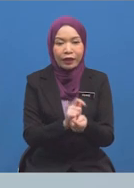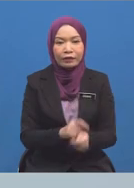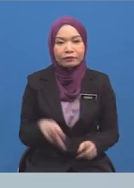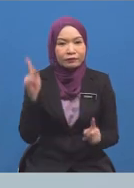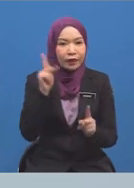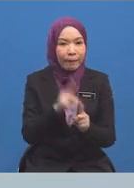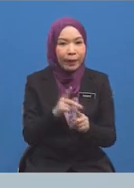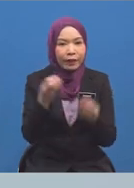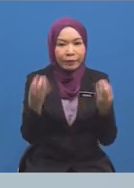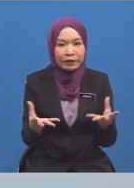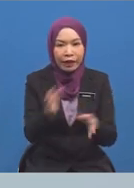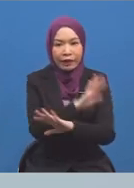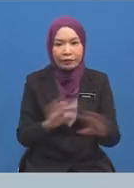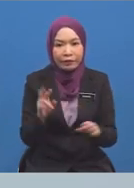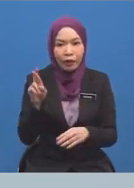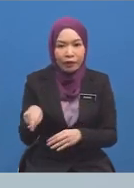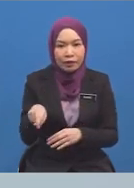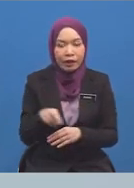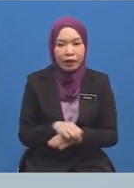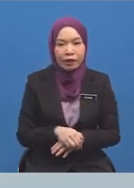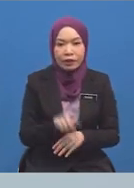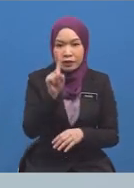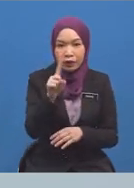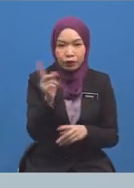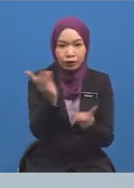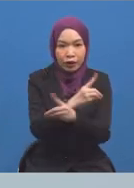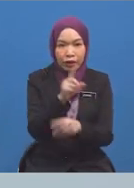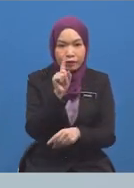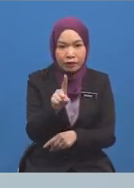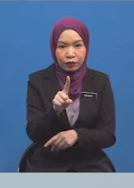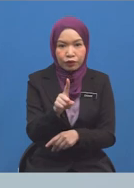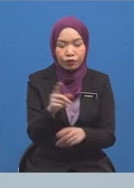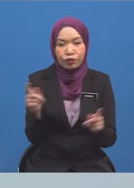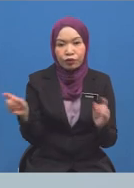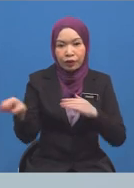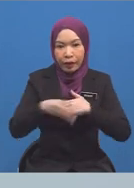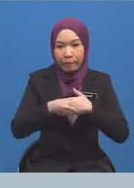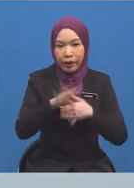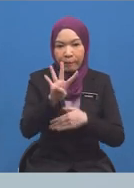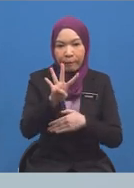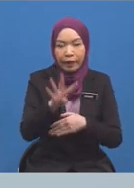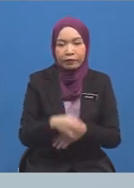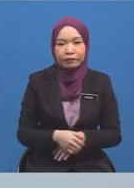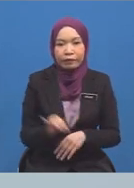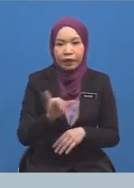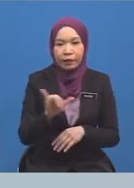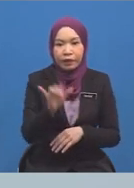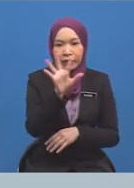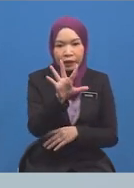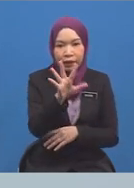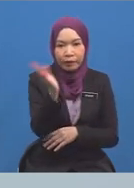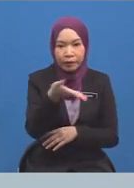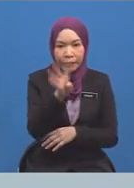pecahan tak wajah satu jarak Satu tambah 4 sama dengan